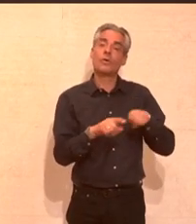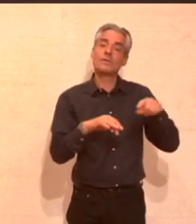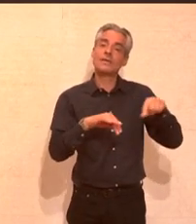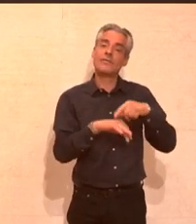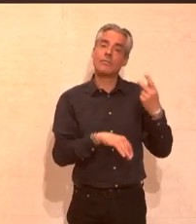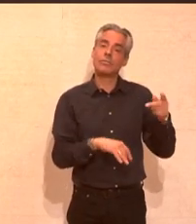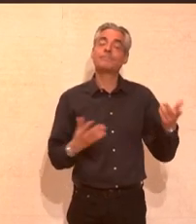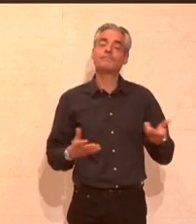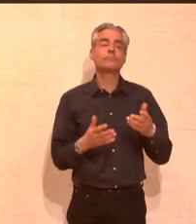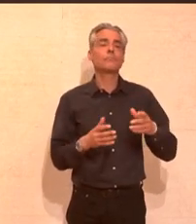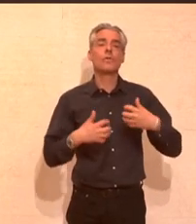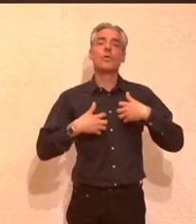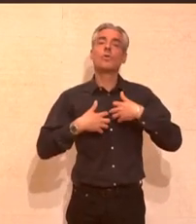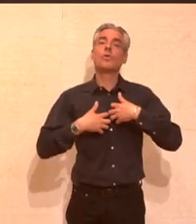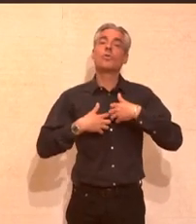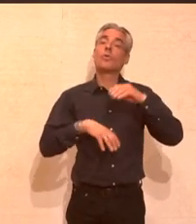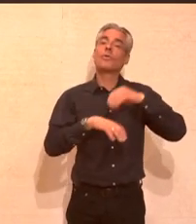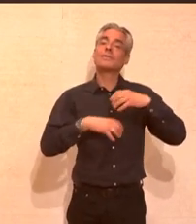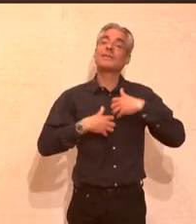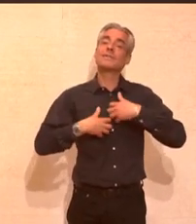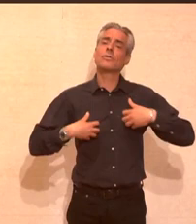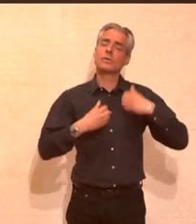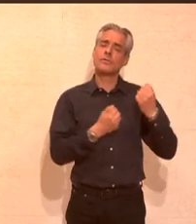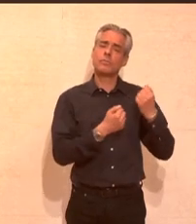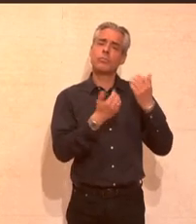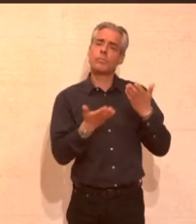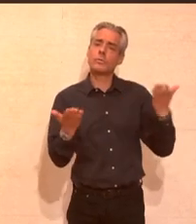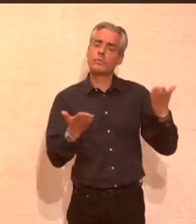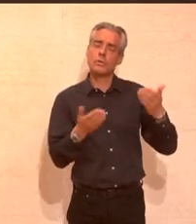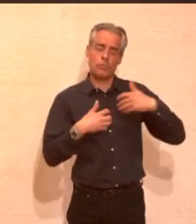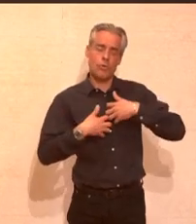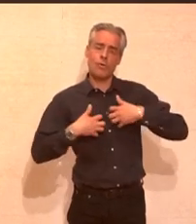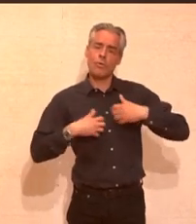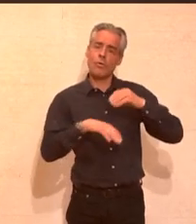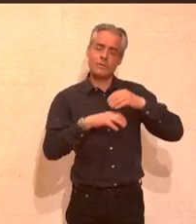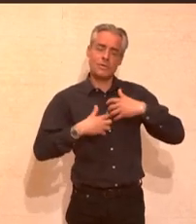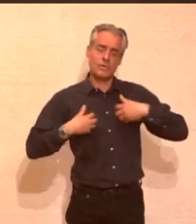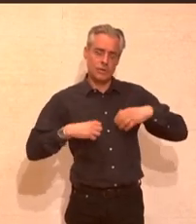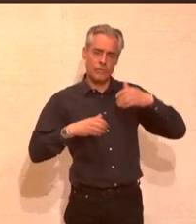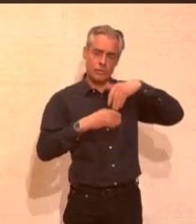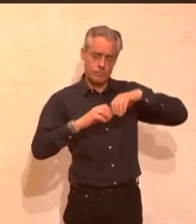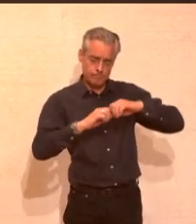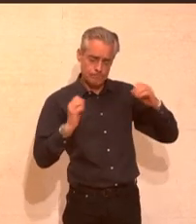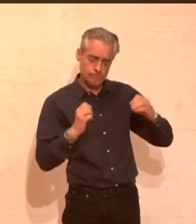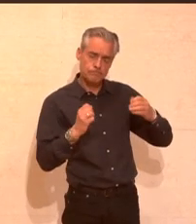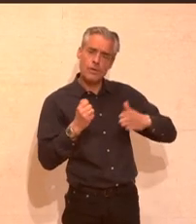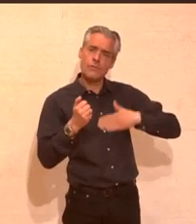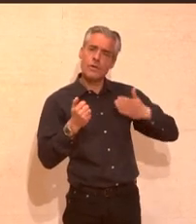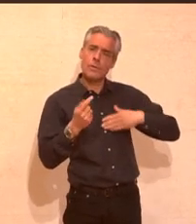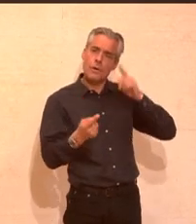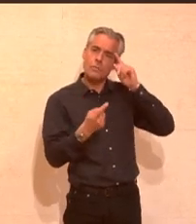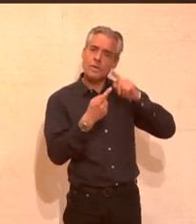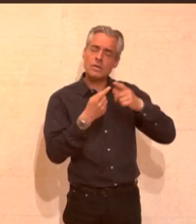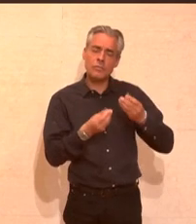Initiative du Conseil scientifique. Le Conseil scientifique, vous le savez, a pour objectif